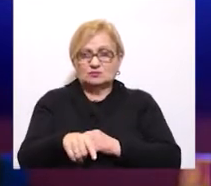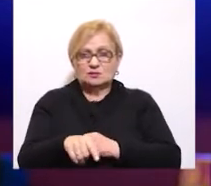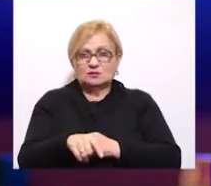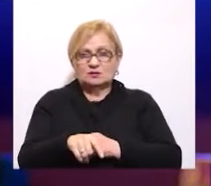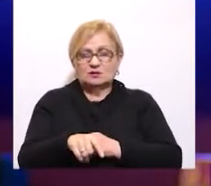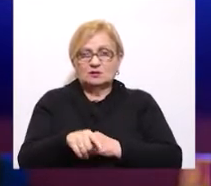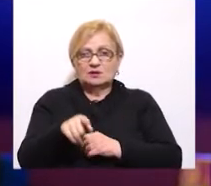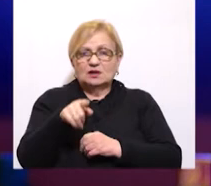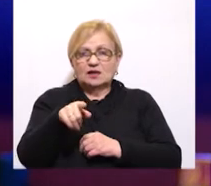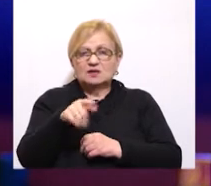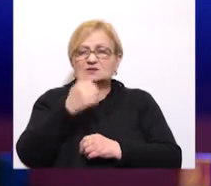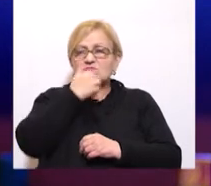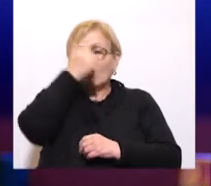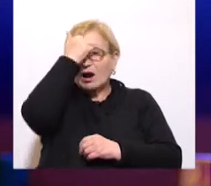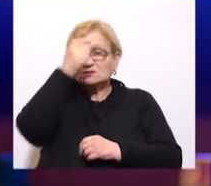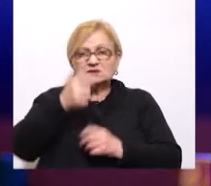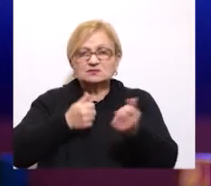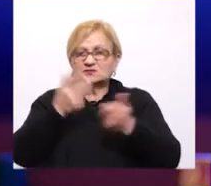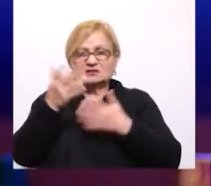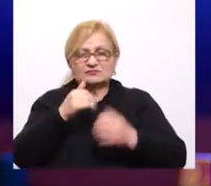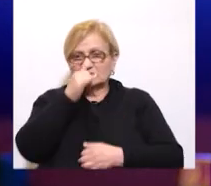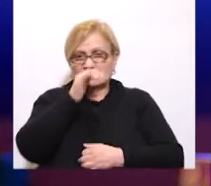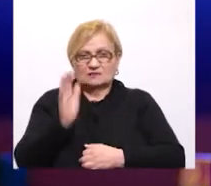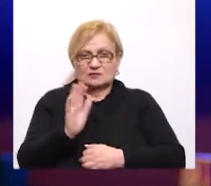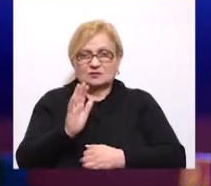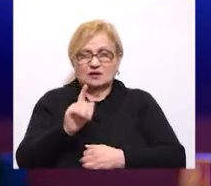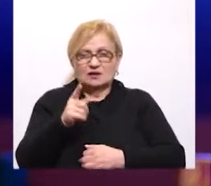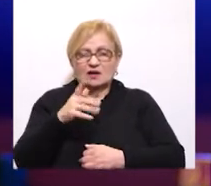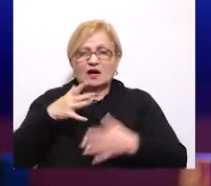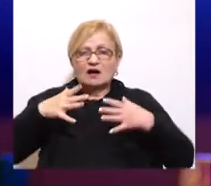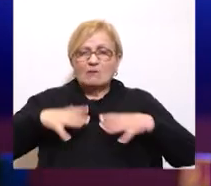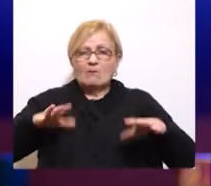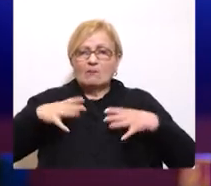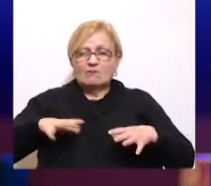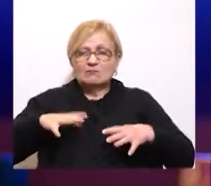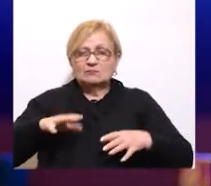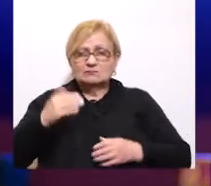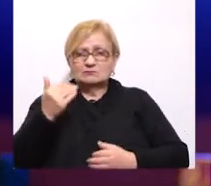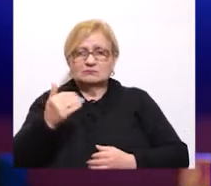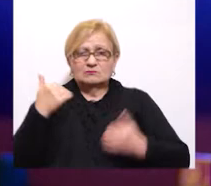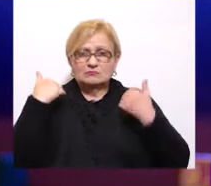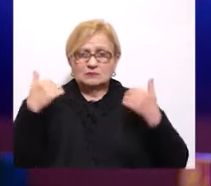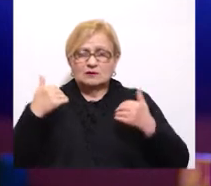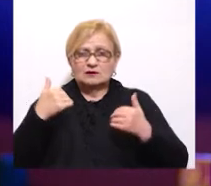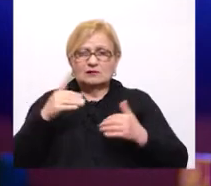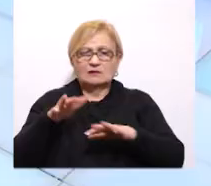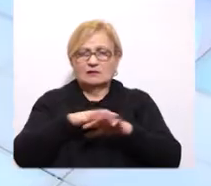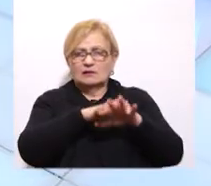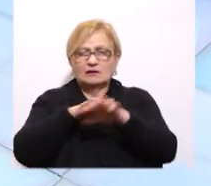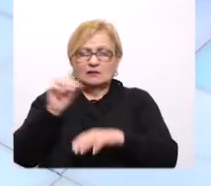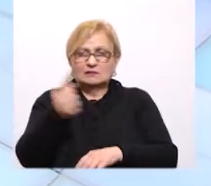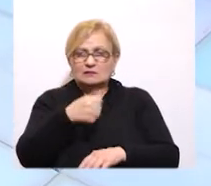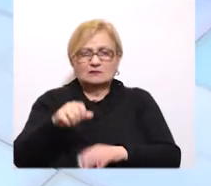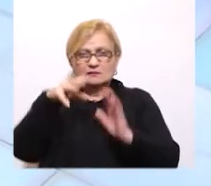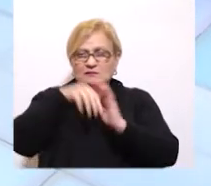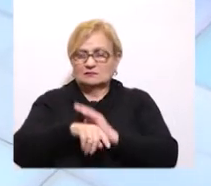ეს მადლი დაუთვლელია, რადგან ქართველ გმირთა მხარმკლავები მარტო ლაშქრობებსა და ხმლის